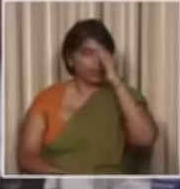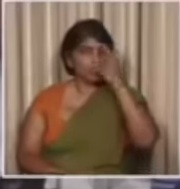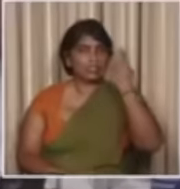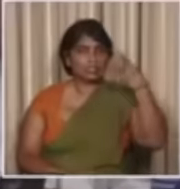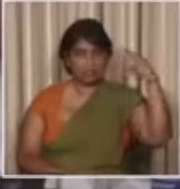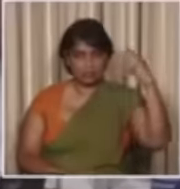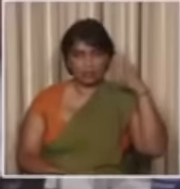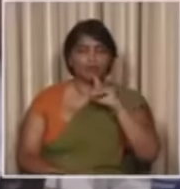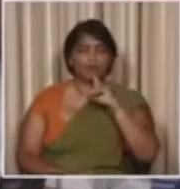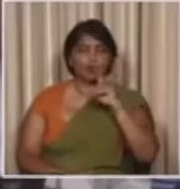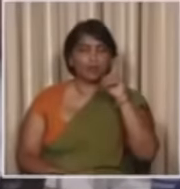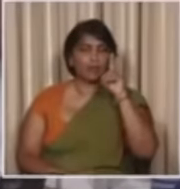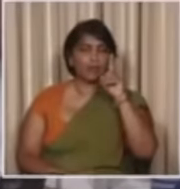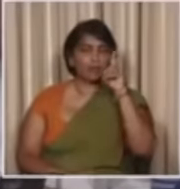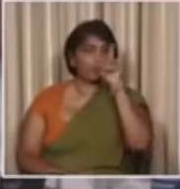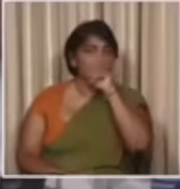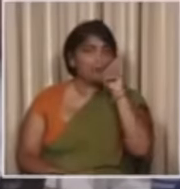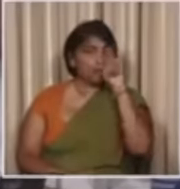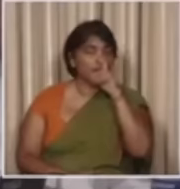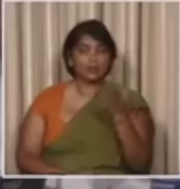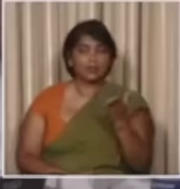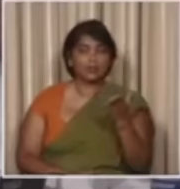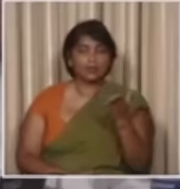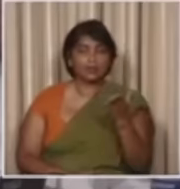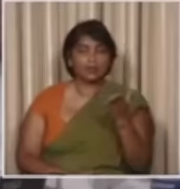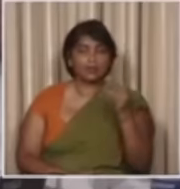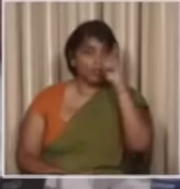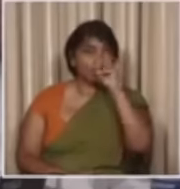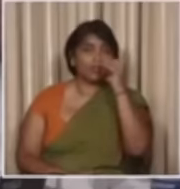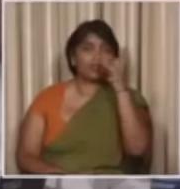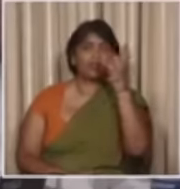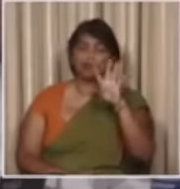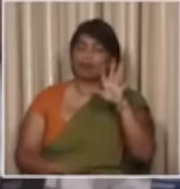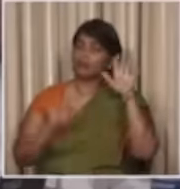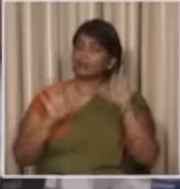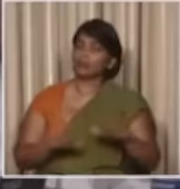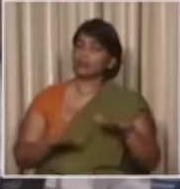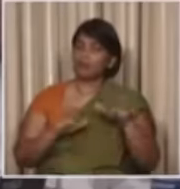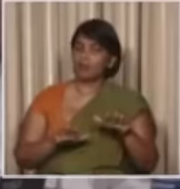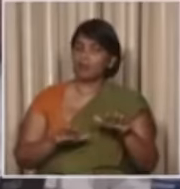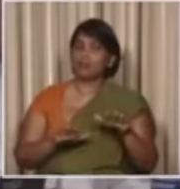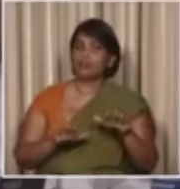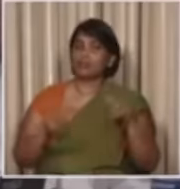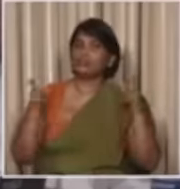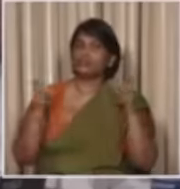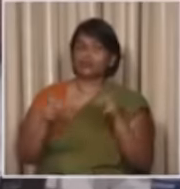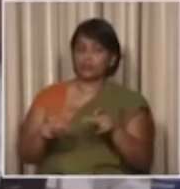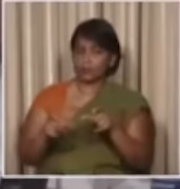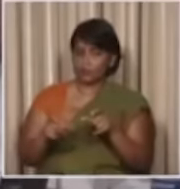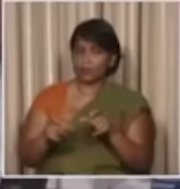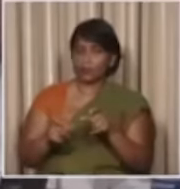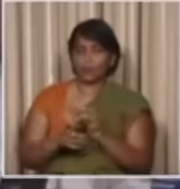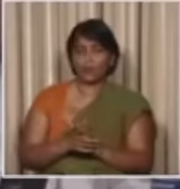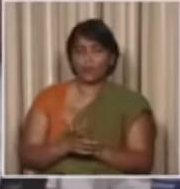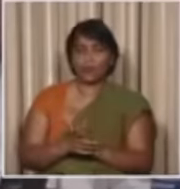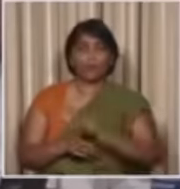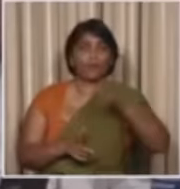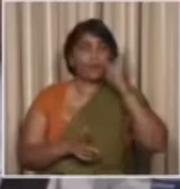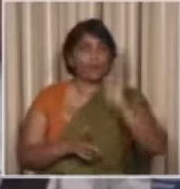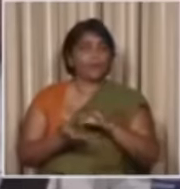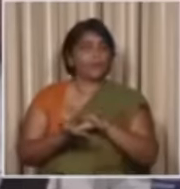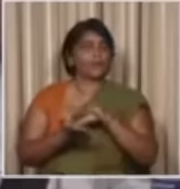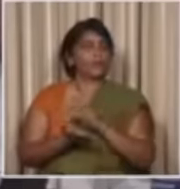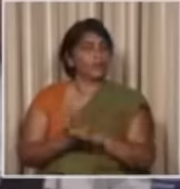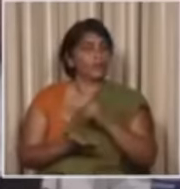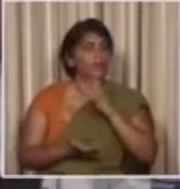කිව්වා මාස කීයද? මාස 14ක් එතුමා තාන නියෝගය කරන් තියෙනවා. තීන්දුව දෙන්නේ